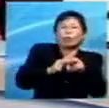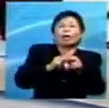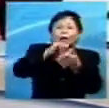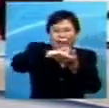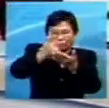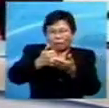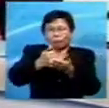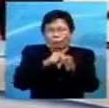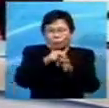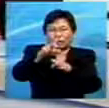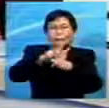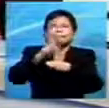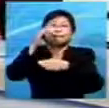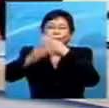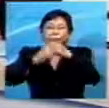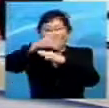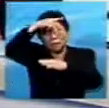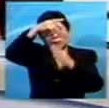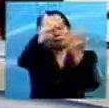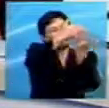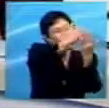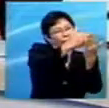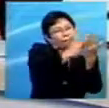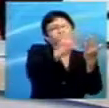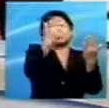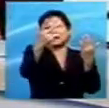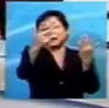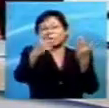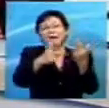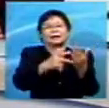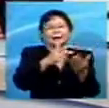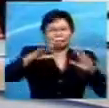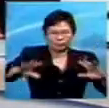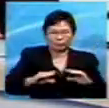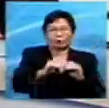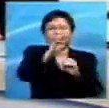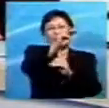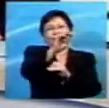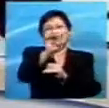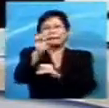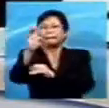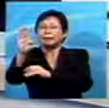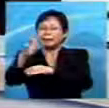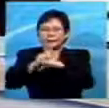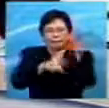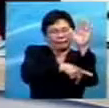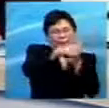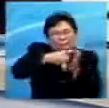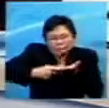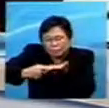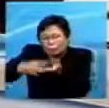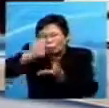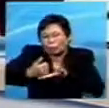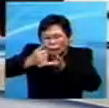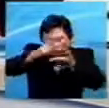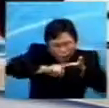Bumiputera itu antara tiga langkah yang diputuskan dalam mesyuarat Majlis ekonomi Bumiputera MEB di parlimen hari ini bagi membantu